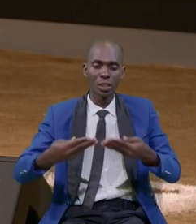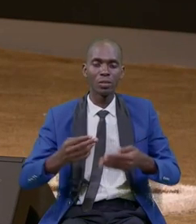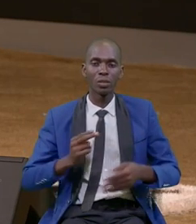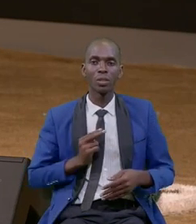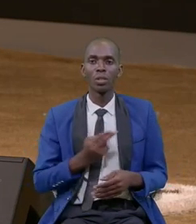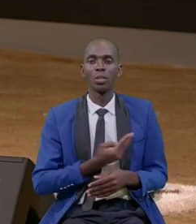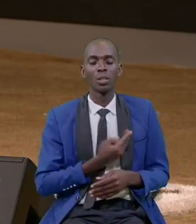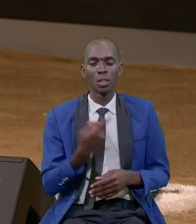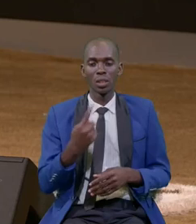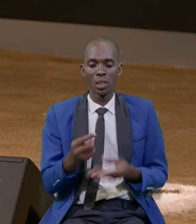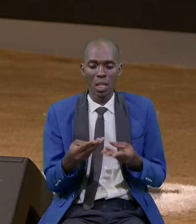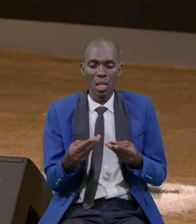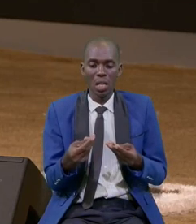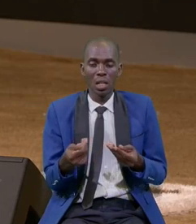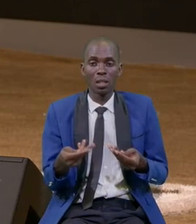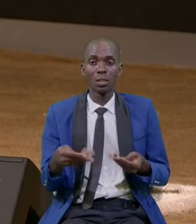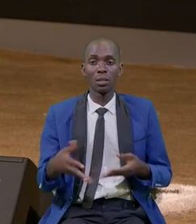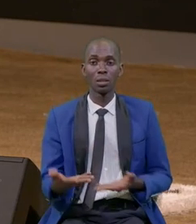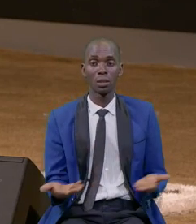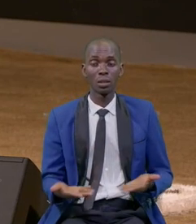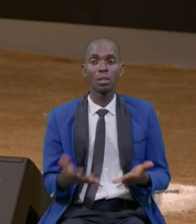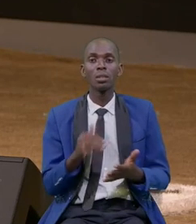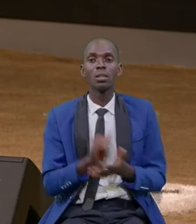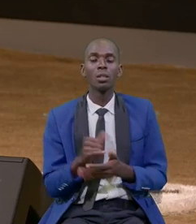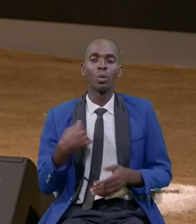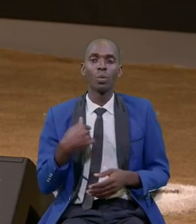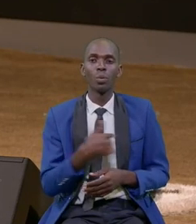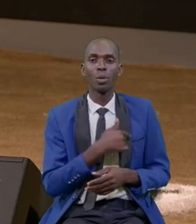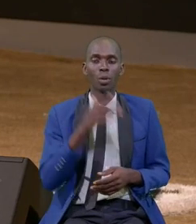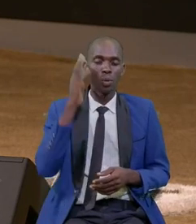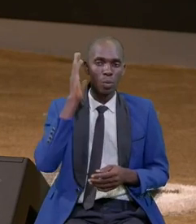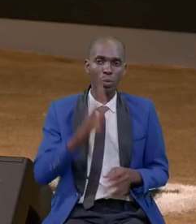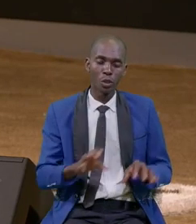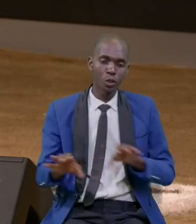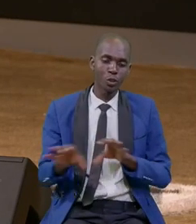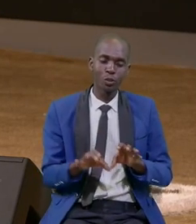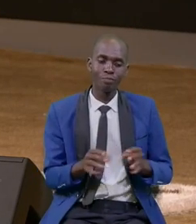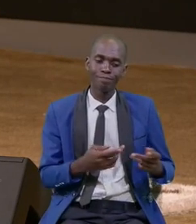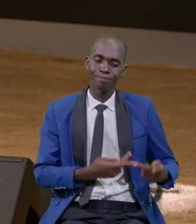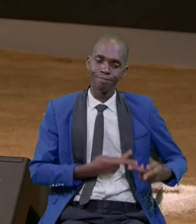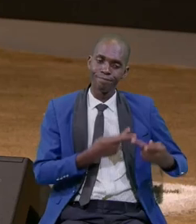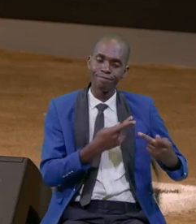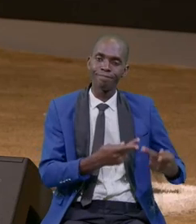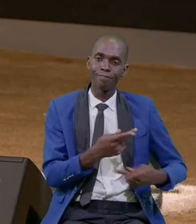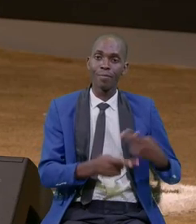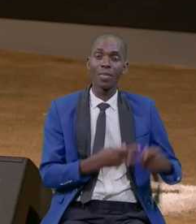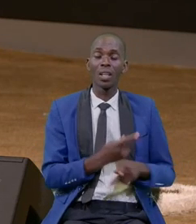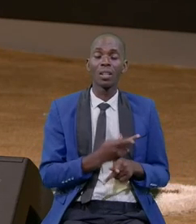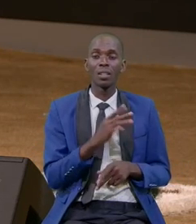le pays, nous agirons envers toi avec bonté